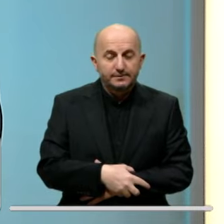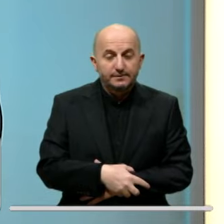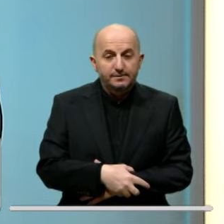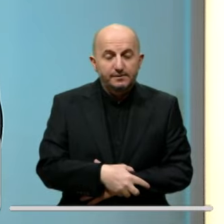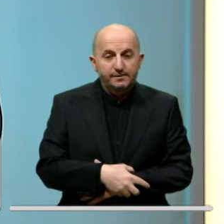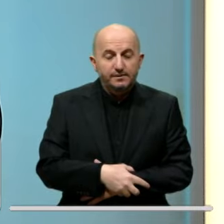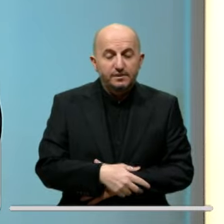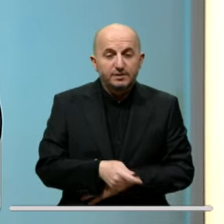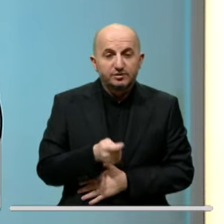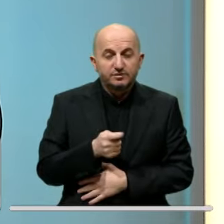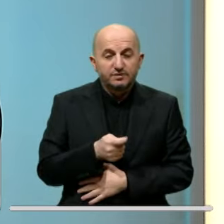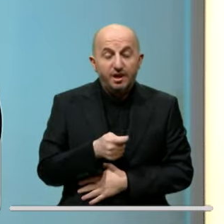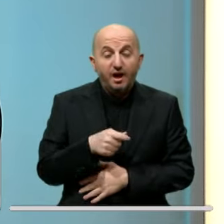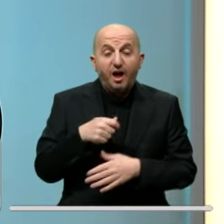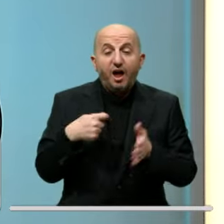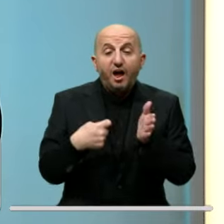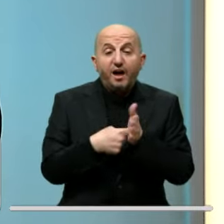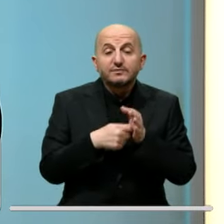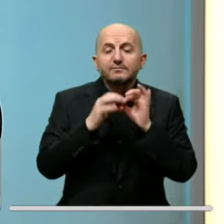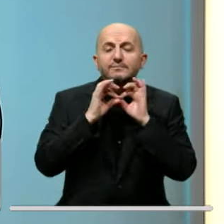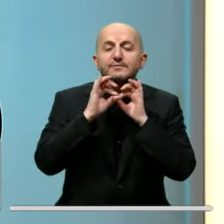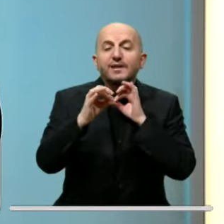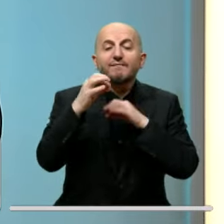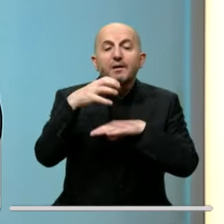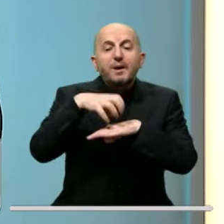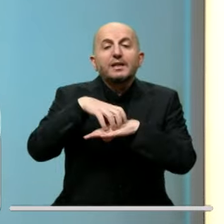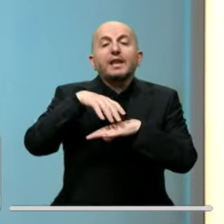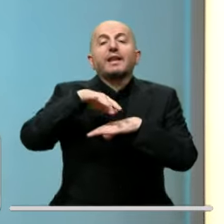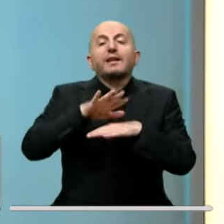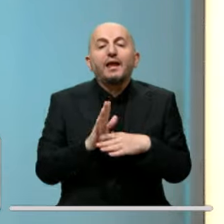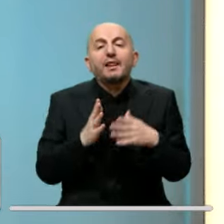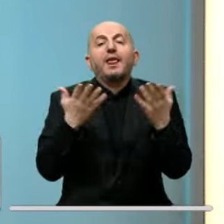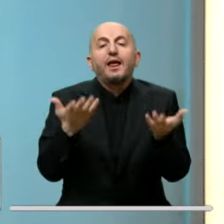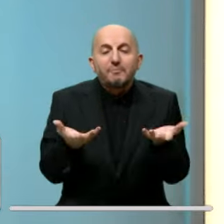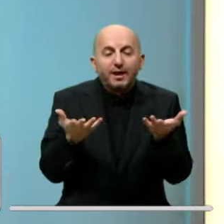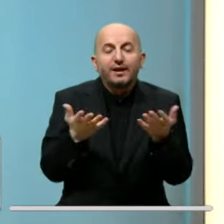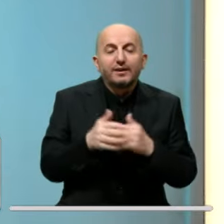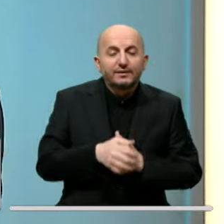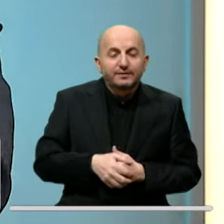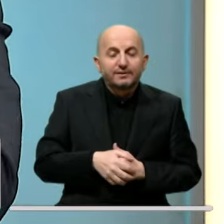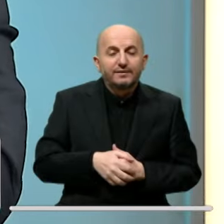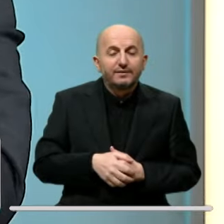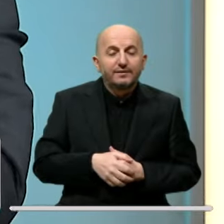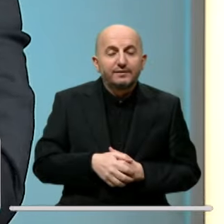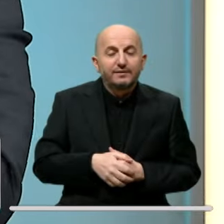Evet. Gerçi hani adı takva mescidi değil de şöyle ifade aynen böyle.